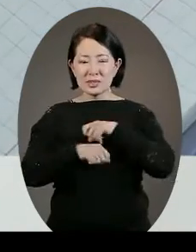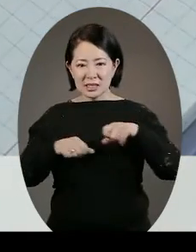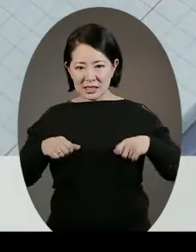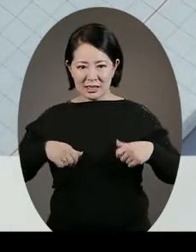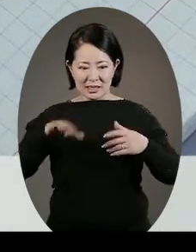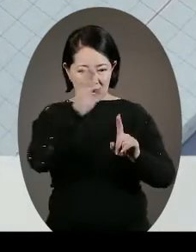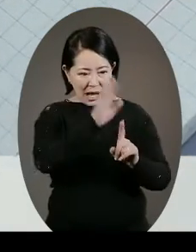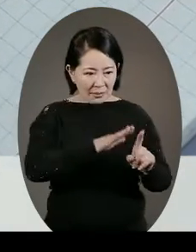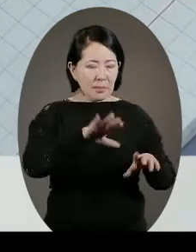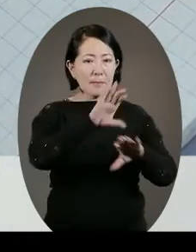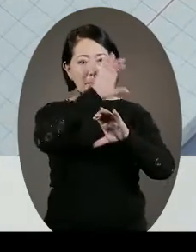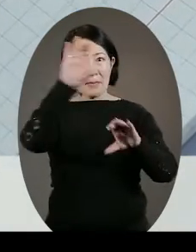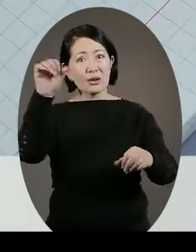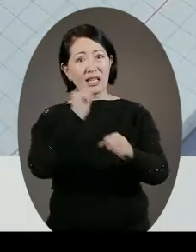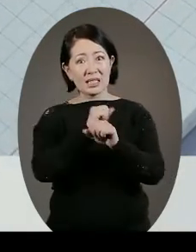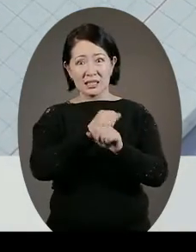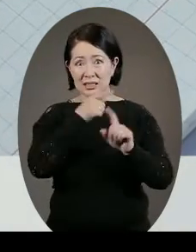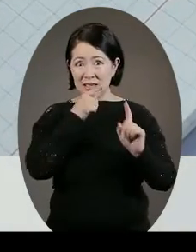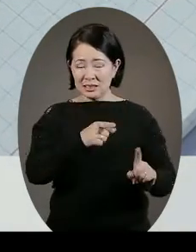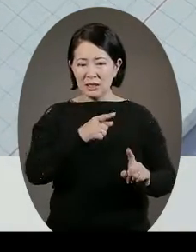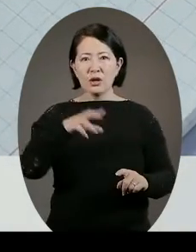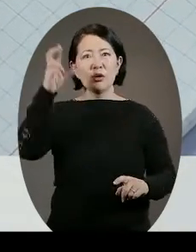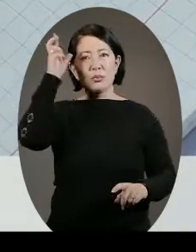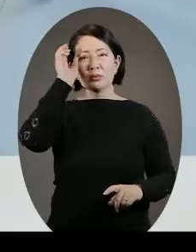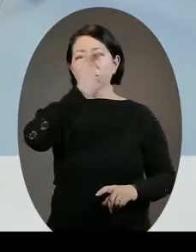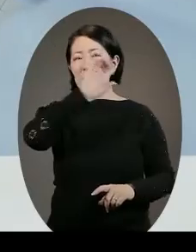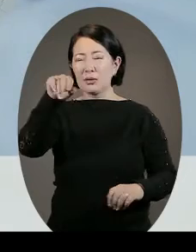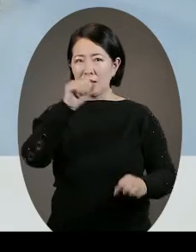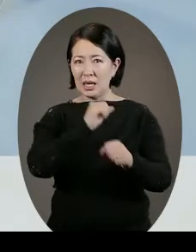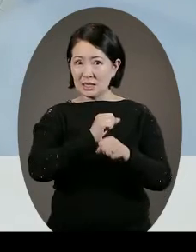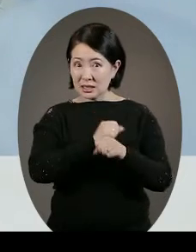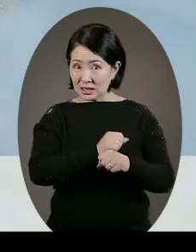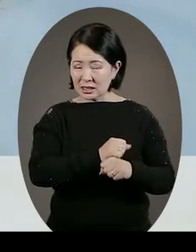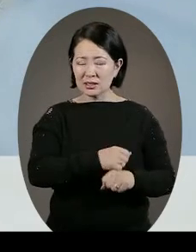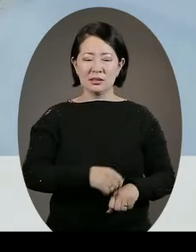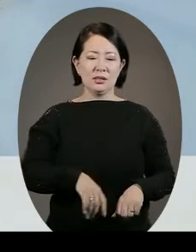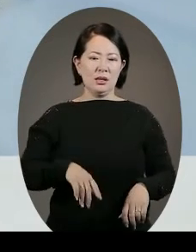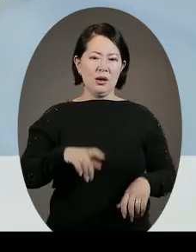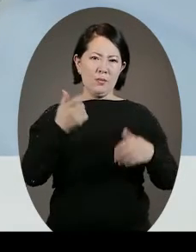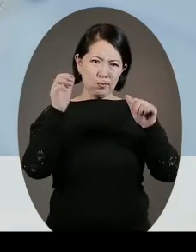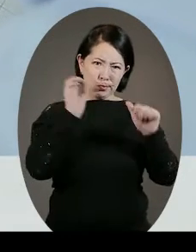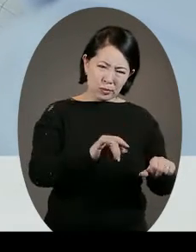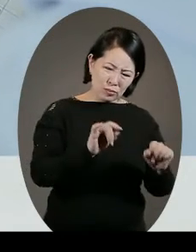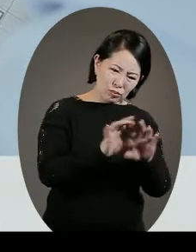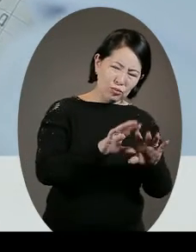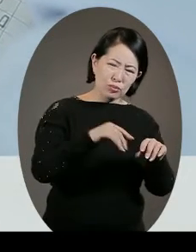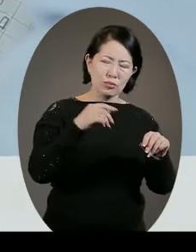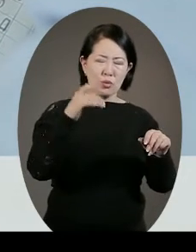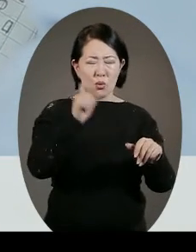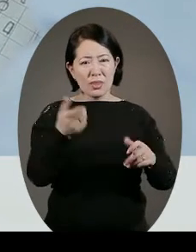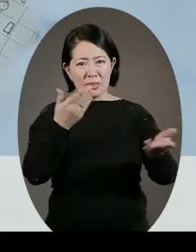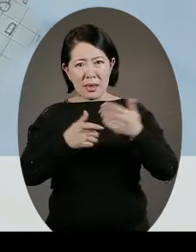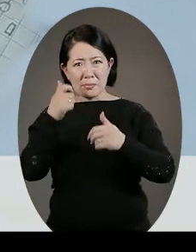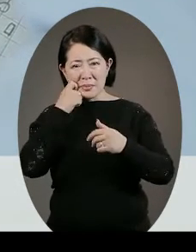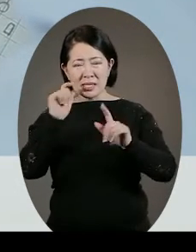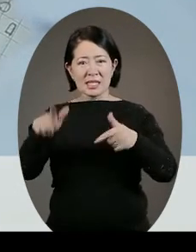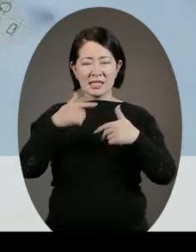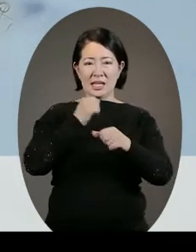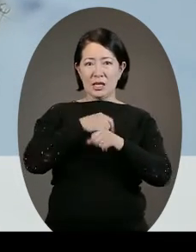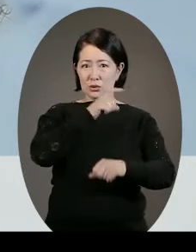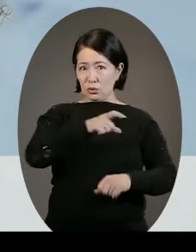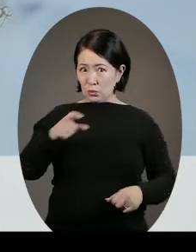иргэдийг халамжлах байгууллагын ажилтан, боловсролын байгууллагын ажилтан, бэлгийн мүлжлэг хүний найманы эсрэг байгууллагын